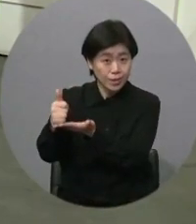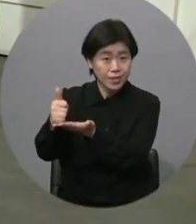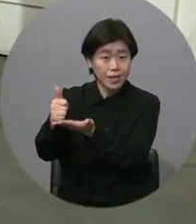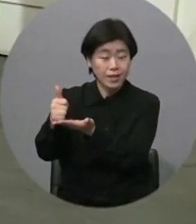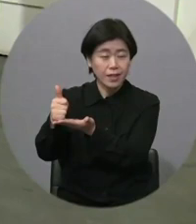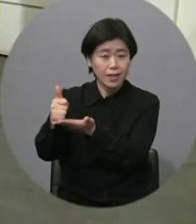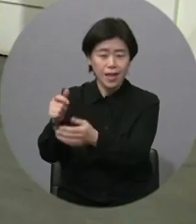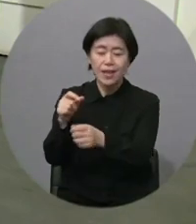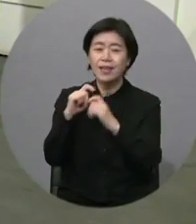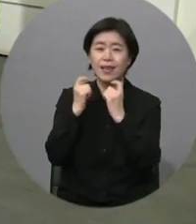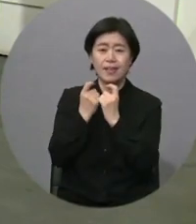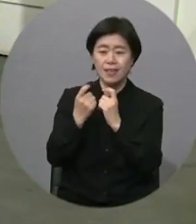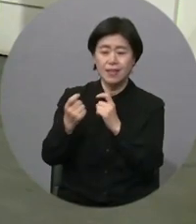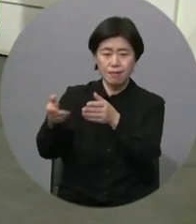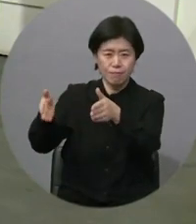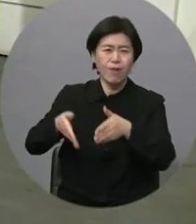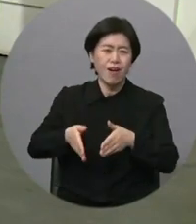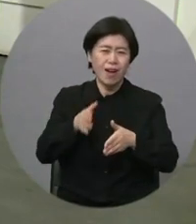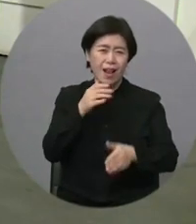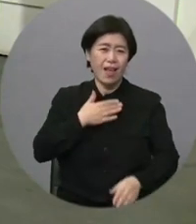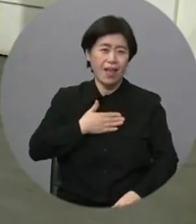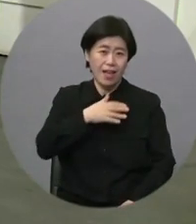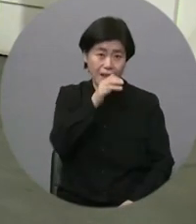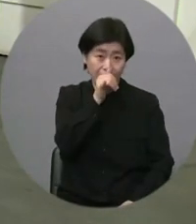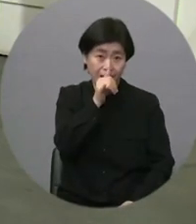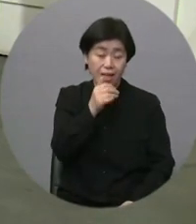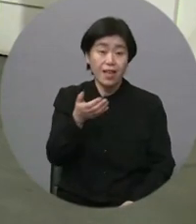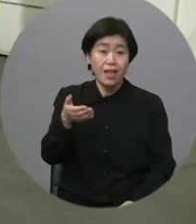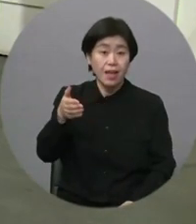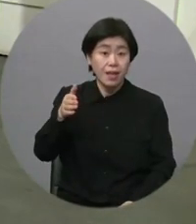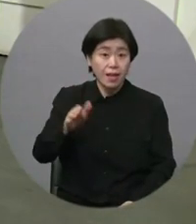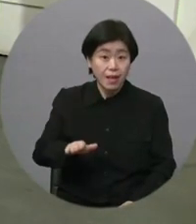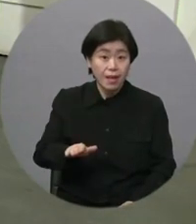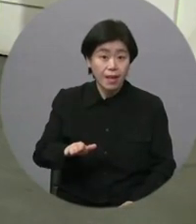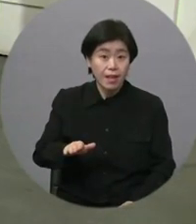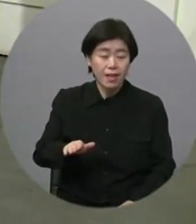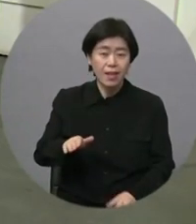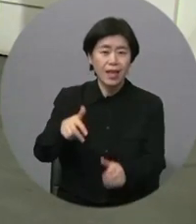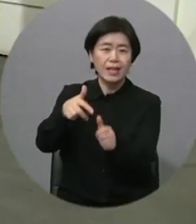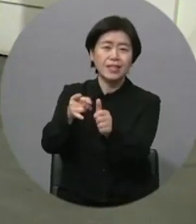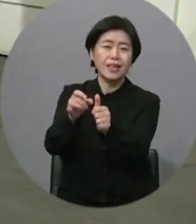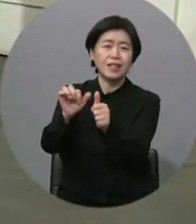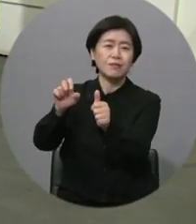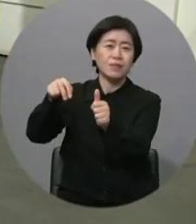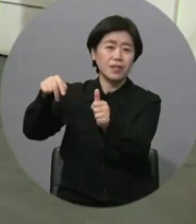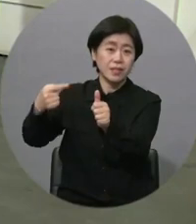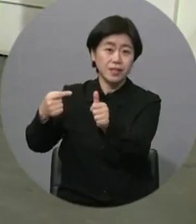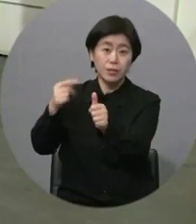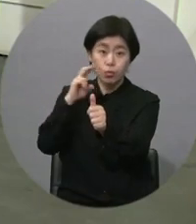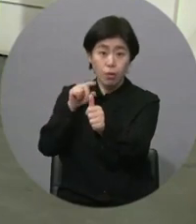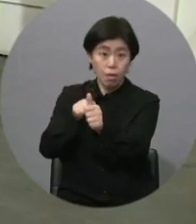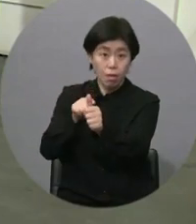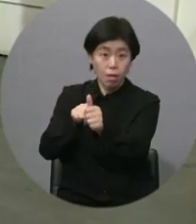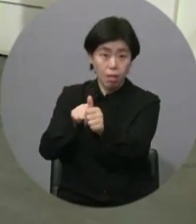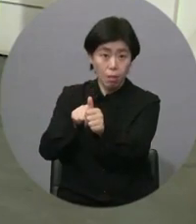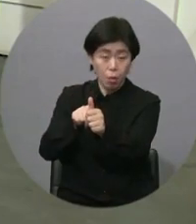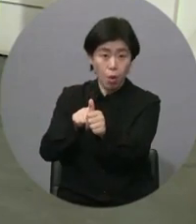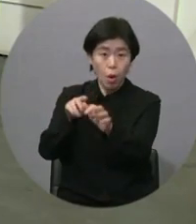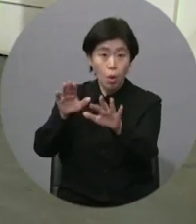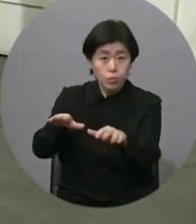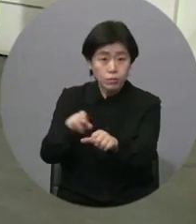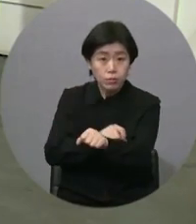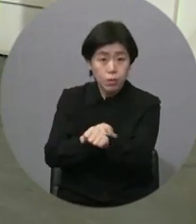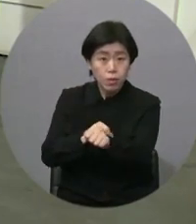네. 오늘 또 제인스킹도 출연하신다고 해서 예. 아 그러면 직접